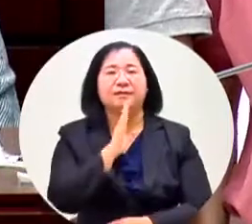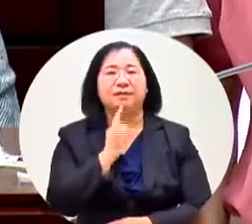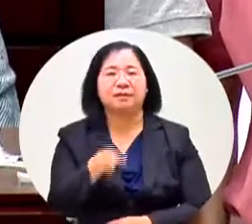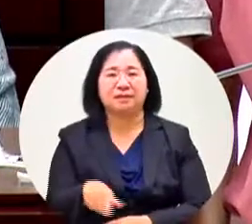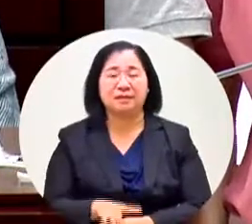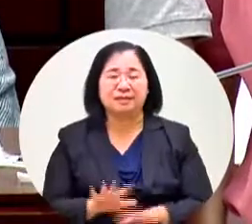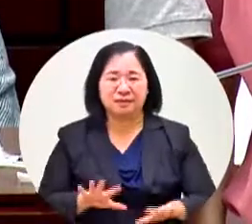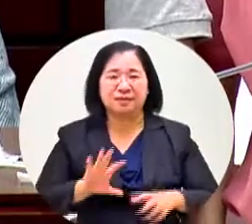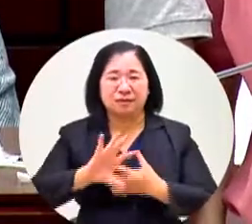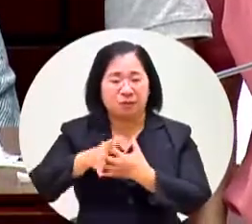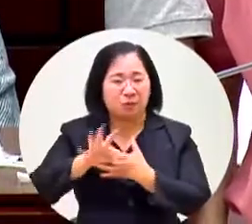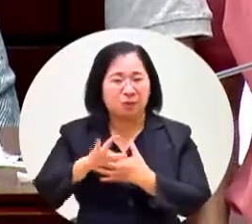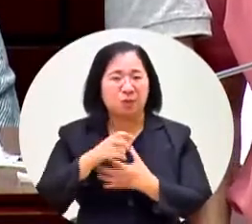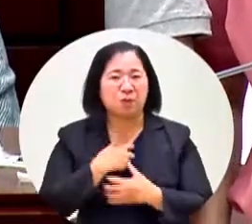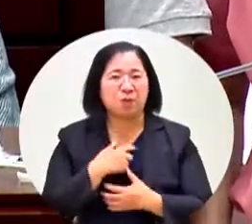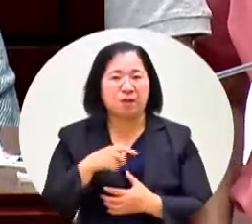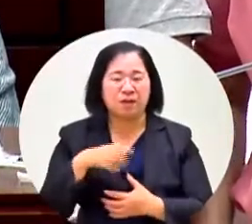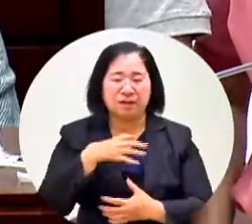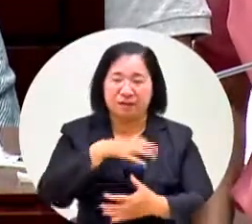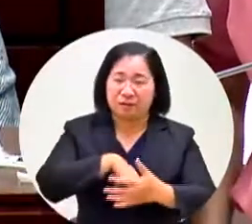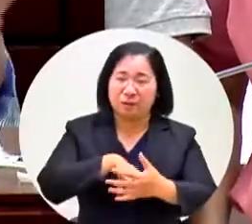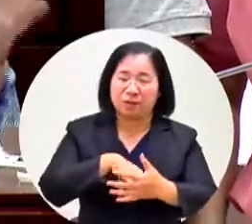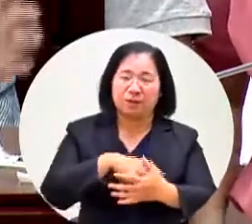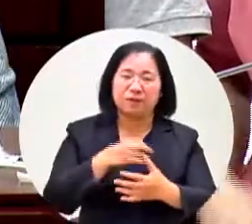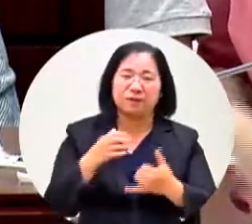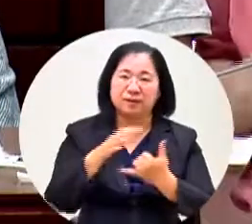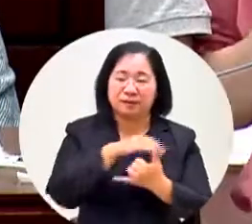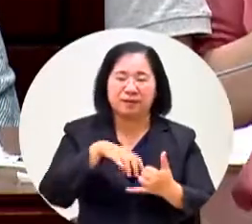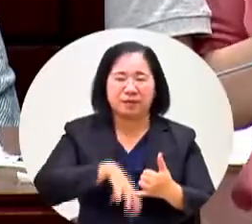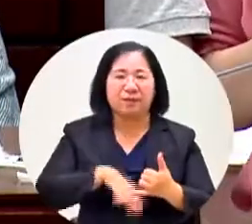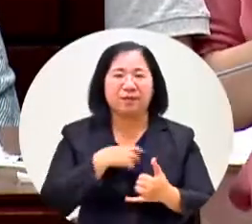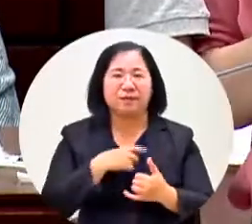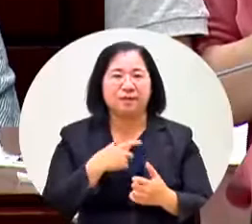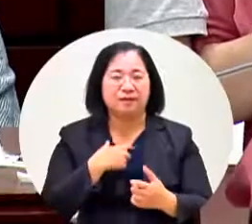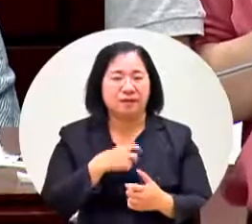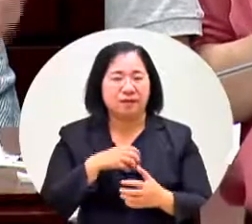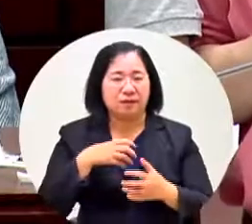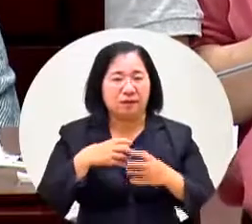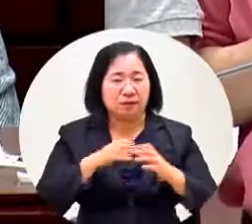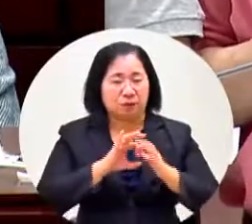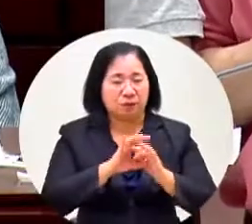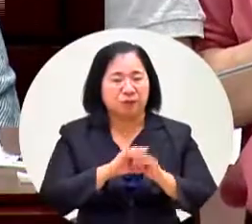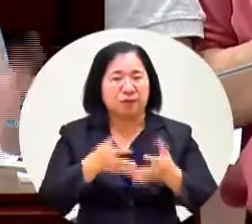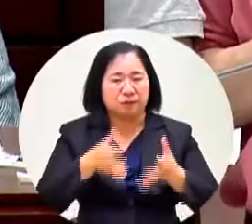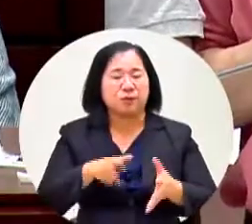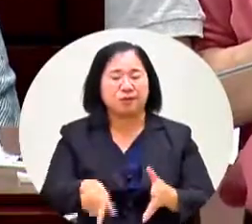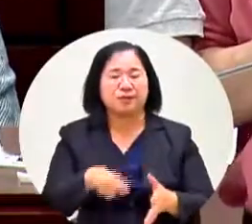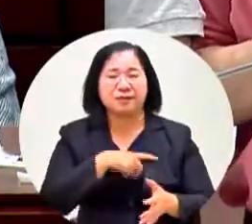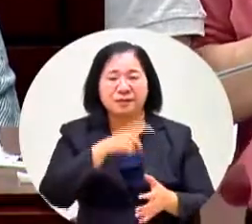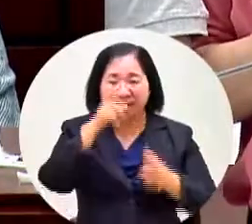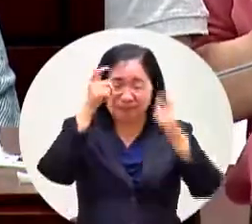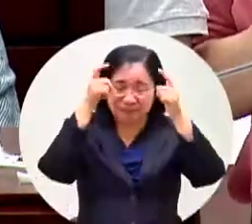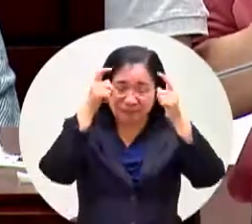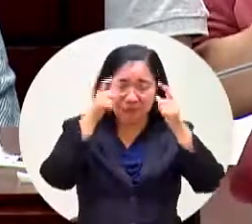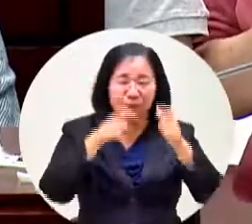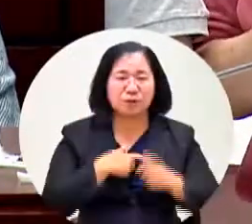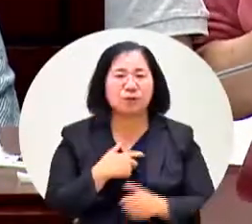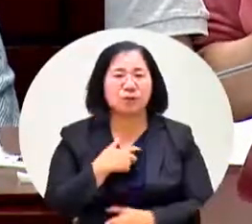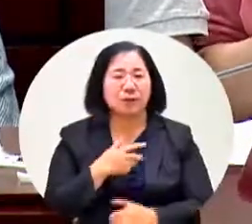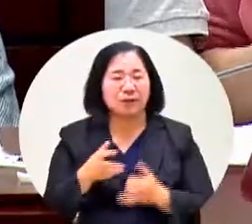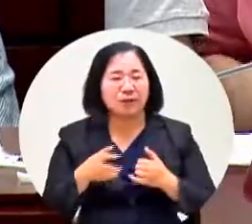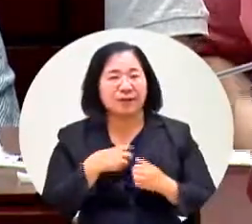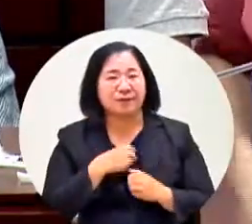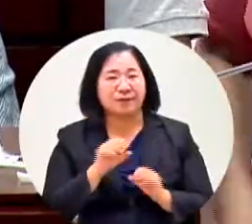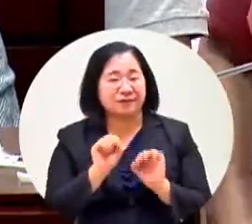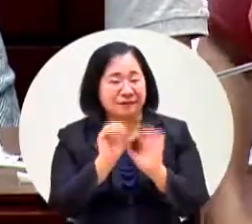雄不是台湾重心，现在高雄是台湾的重心，也是海外人关切的重心。我们一定要把握这个机会，让高